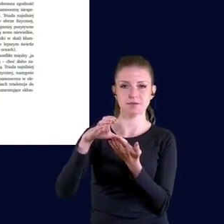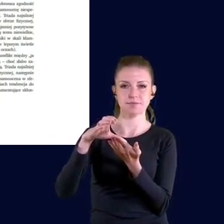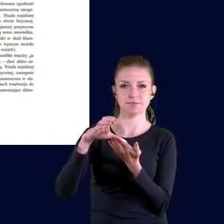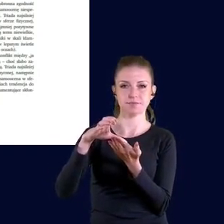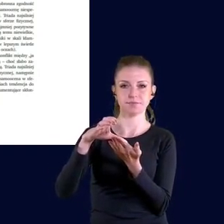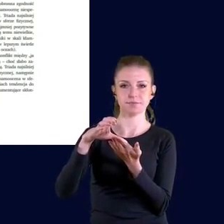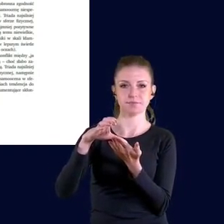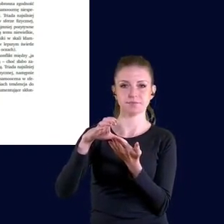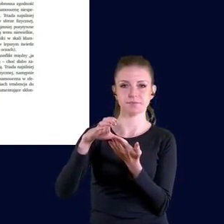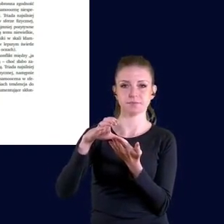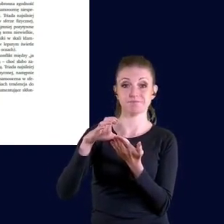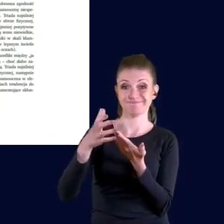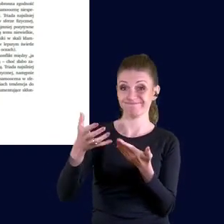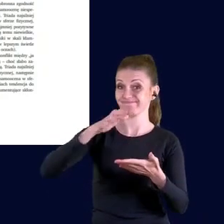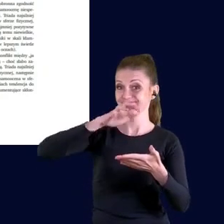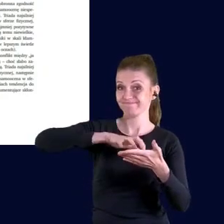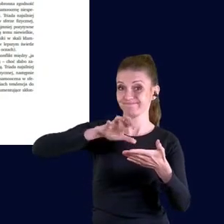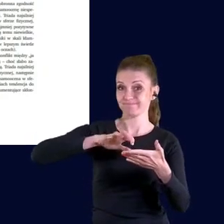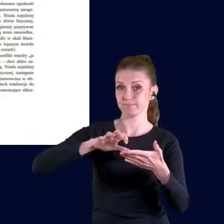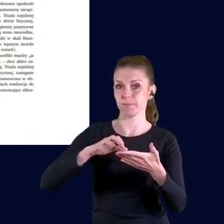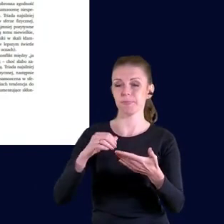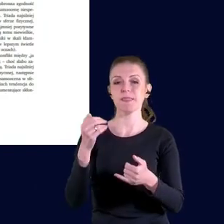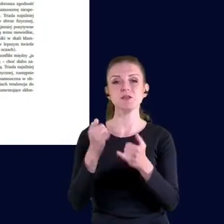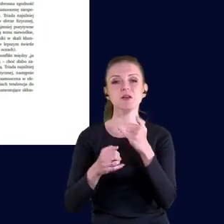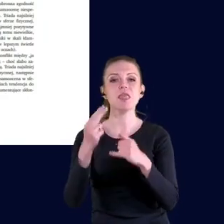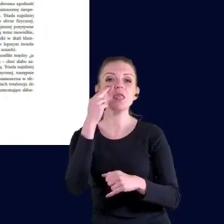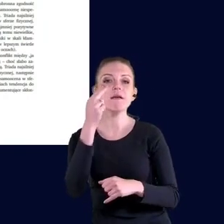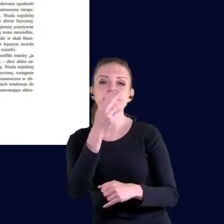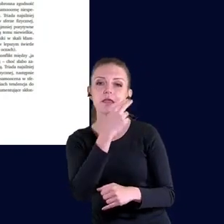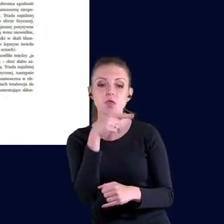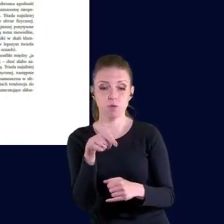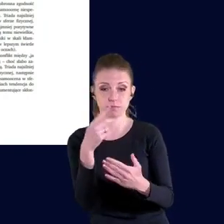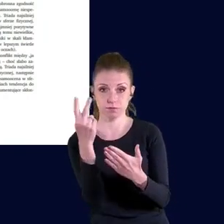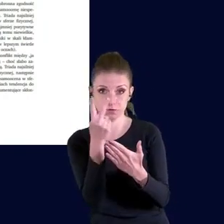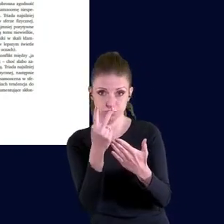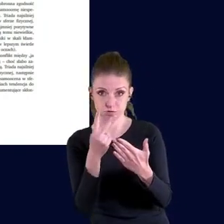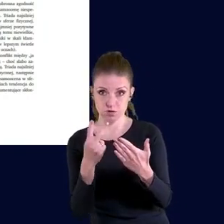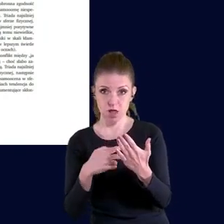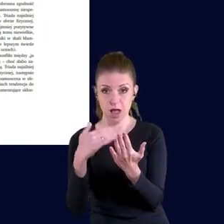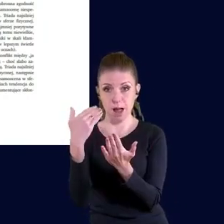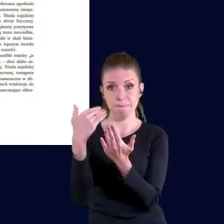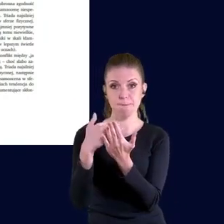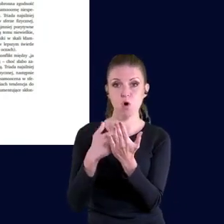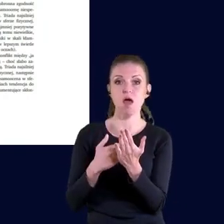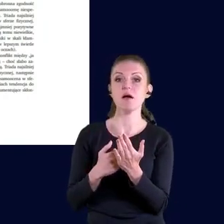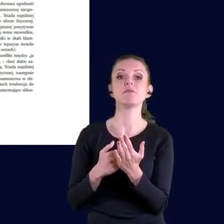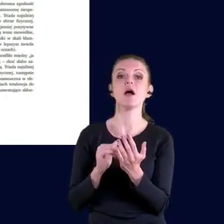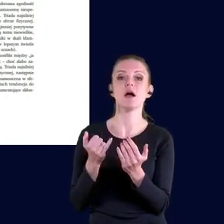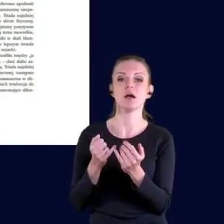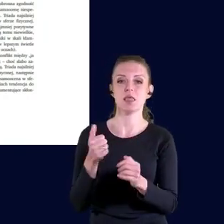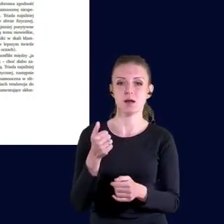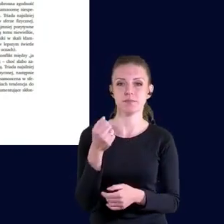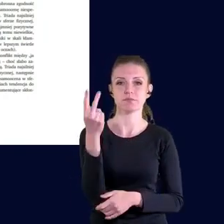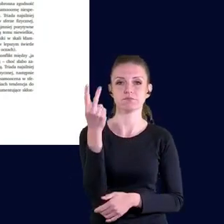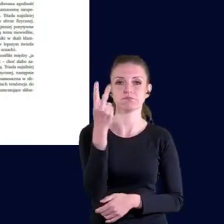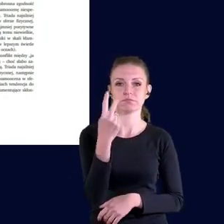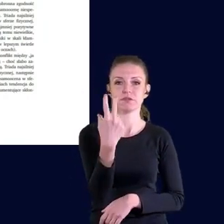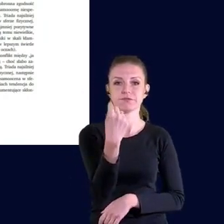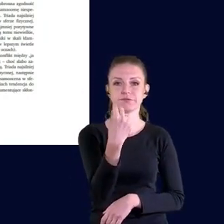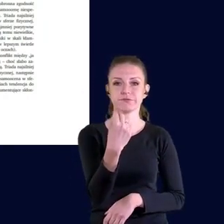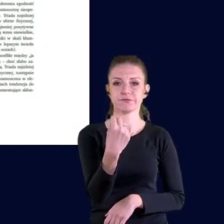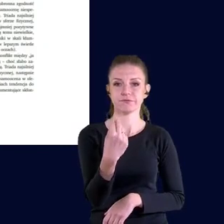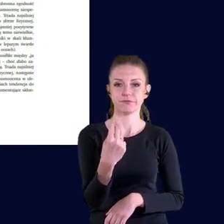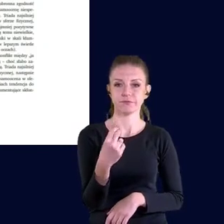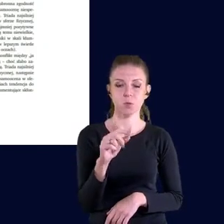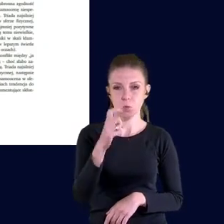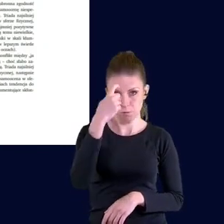kiedy będzie ten tekst odczytywała osoba niewidoma to program najprawdopodobniej najpierw przeczytałam tę treść